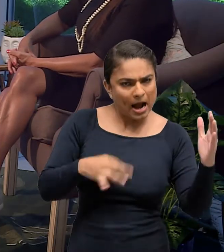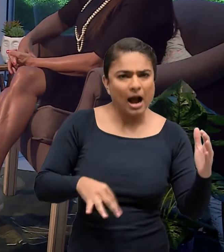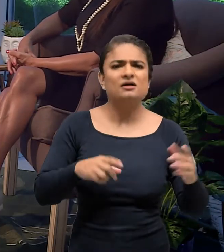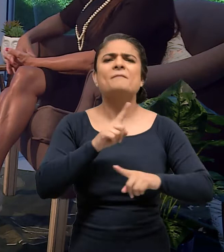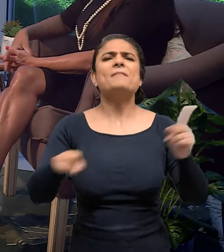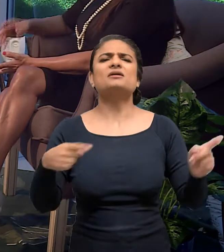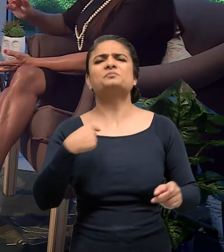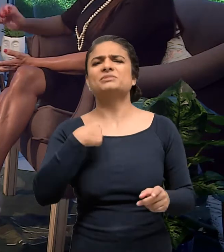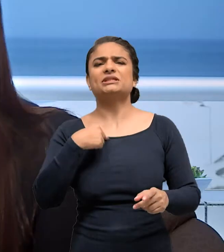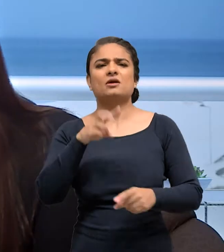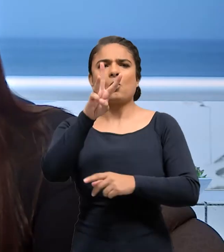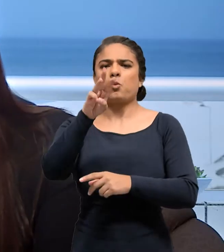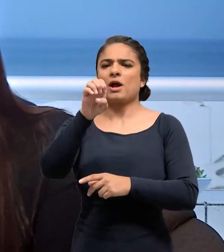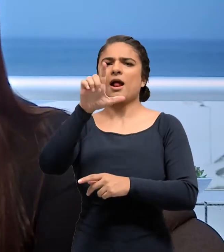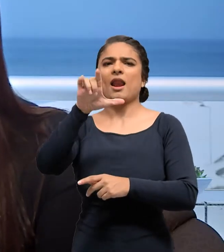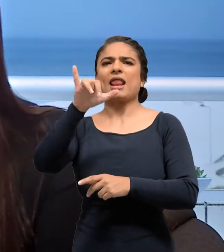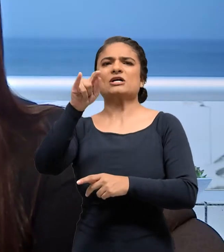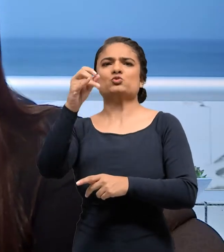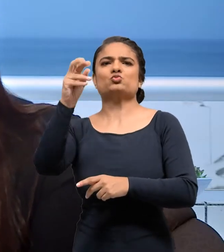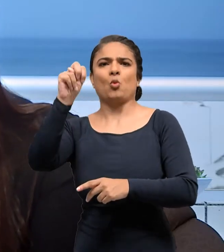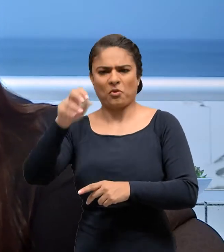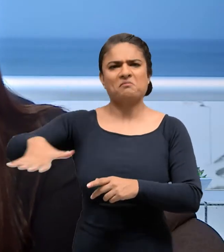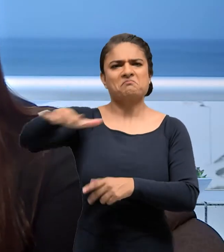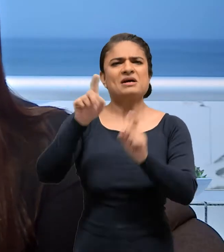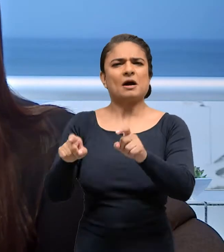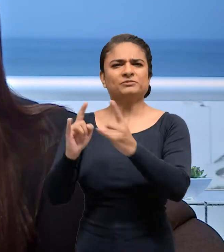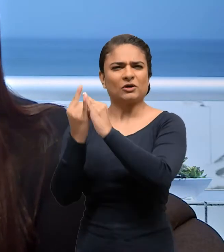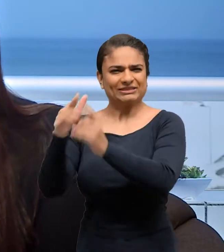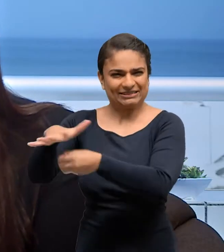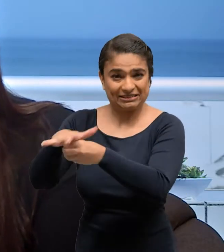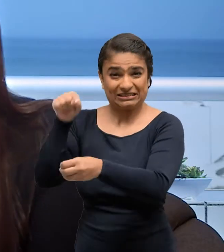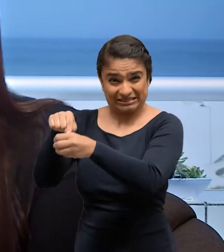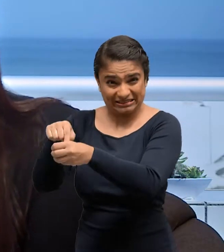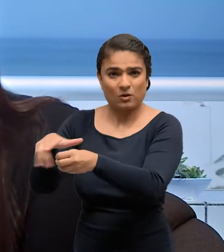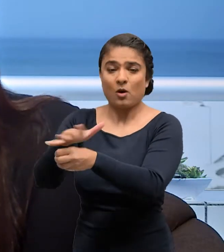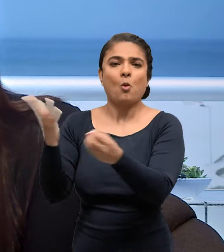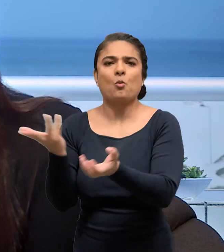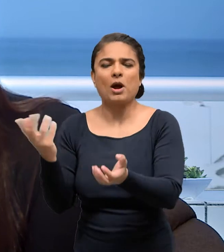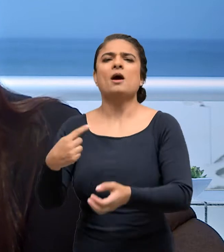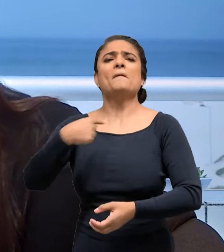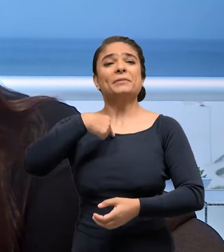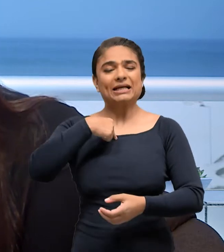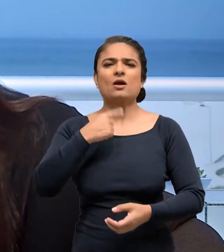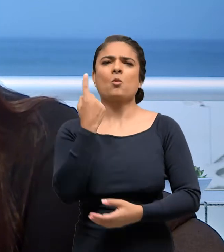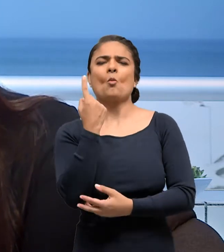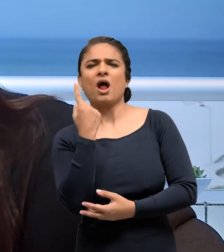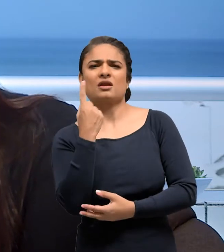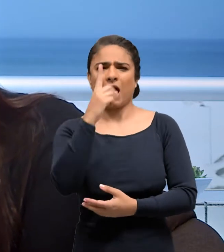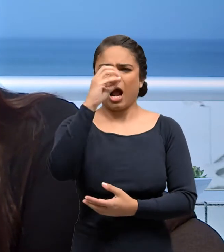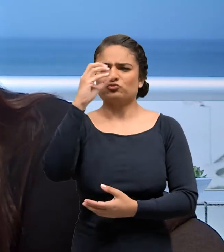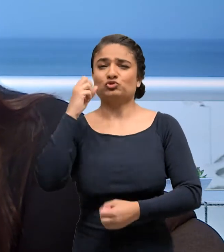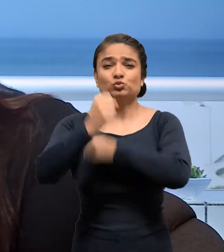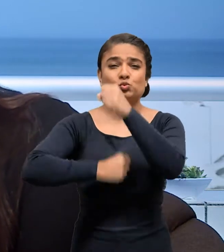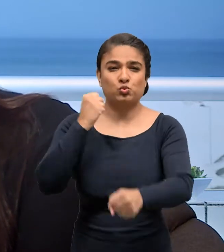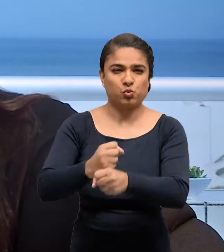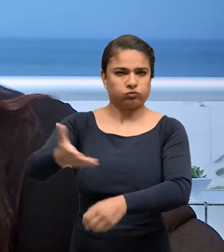af. And one of the beauties from this particular area is that it's been 100 years that